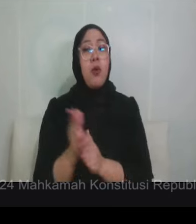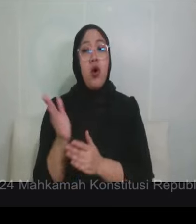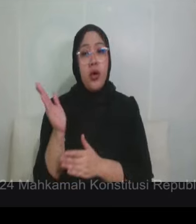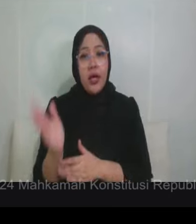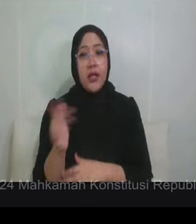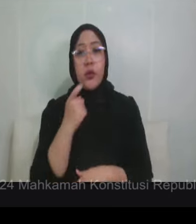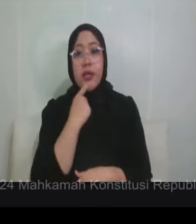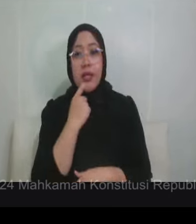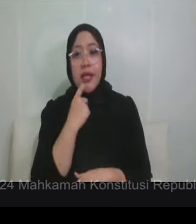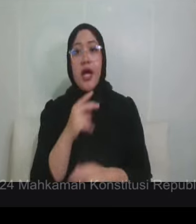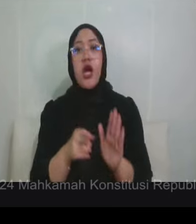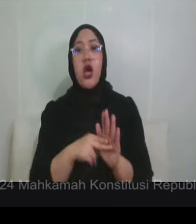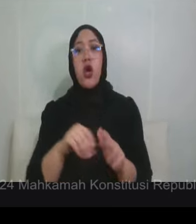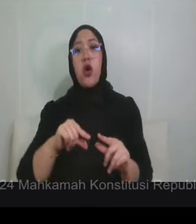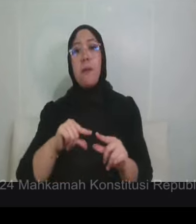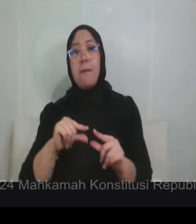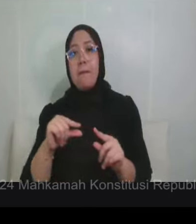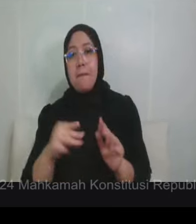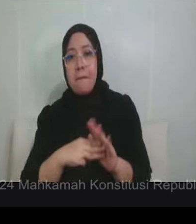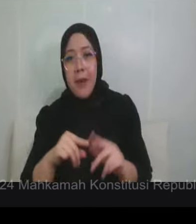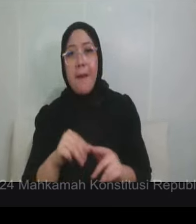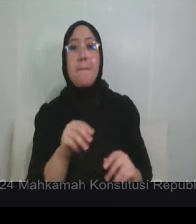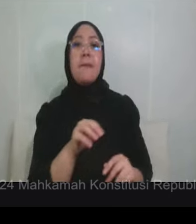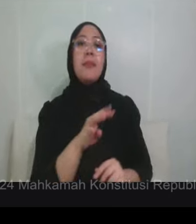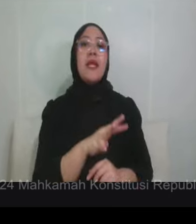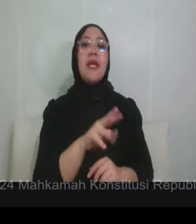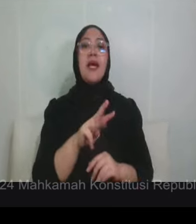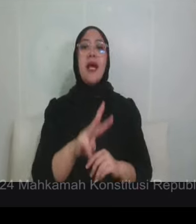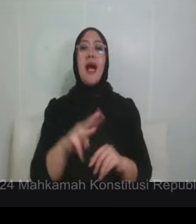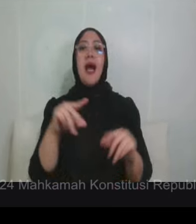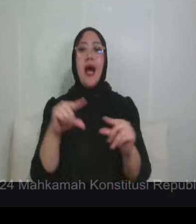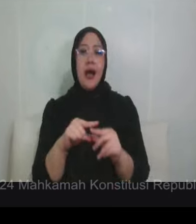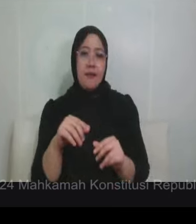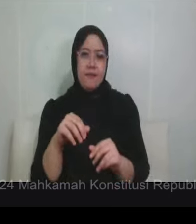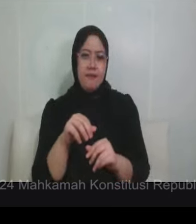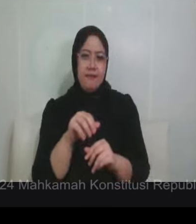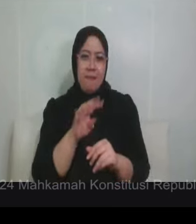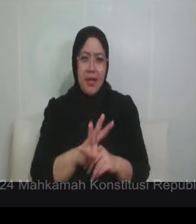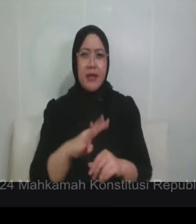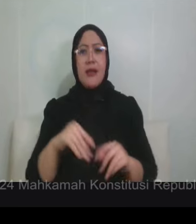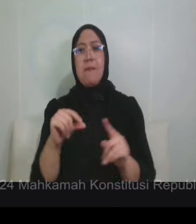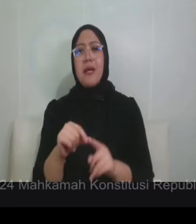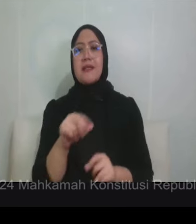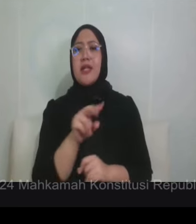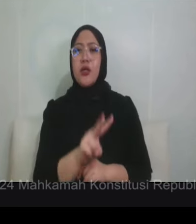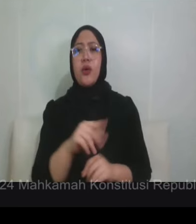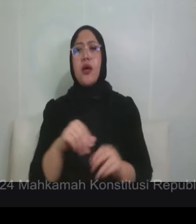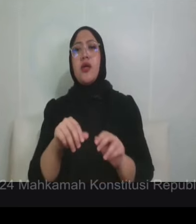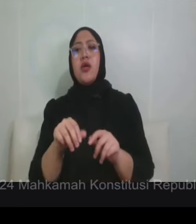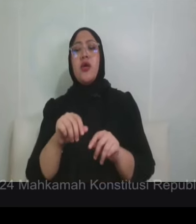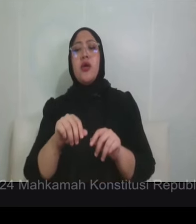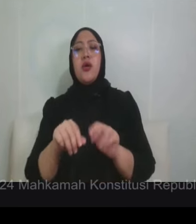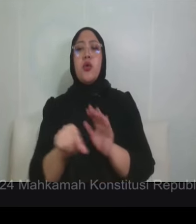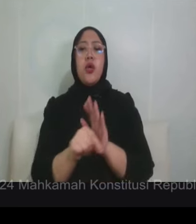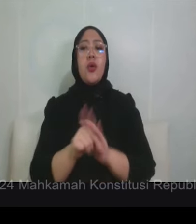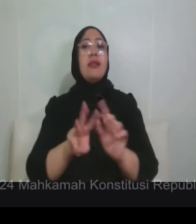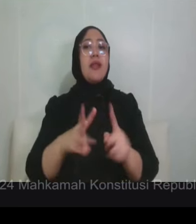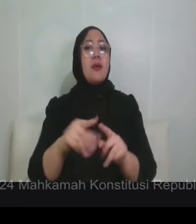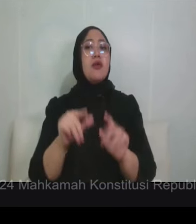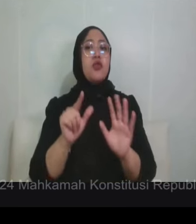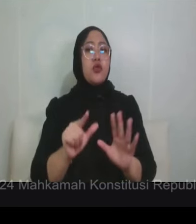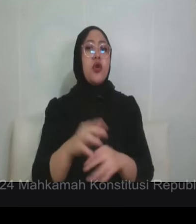norma pasal 43a ayat 1 dan ayat 4 dalam pasal 2 angk 13 undang-undang 7 2021 adalah beralasan menut hukum untuk